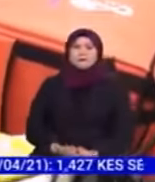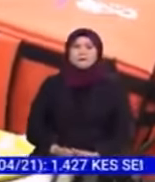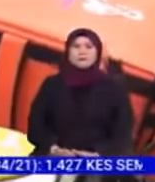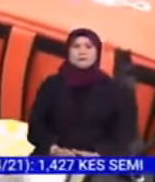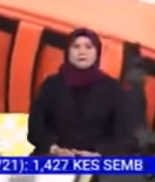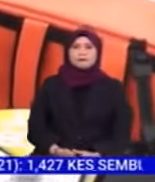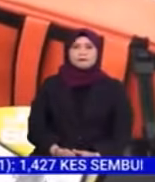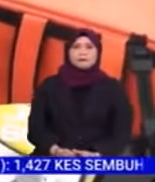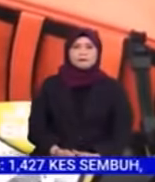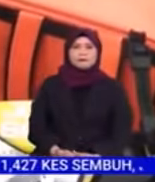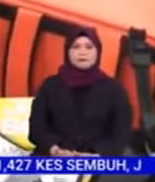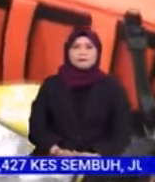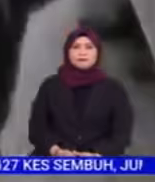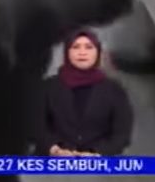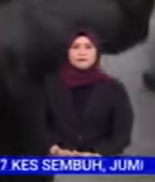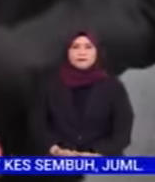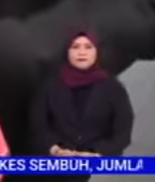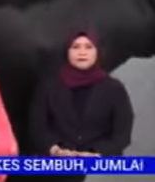hai hai